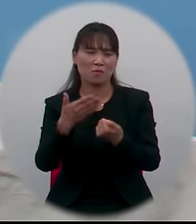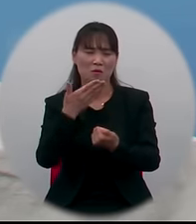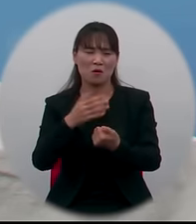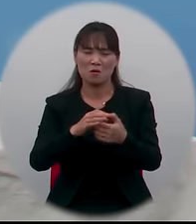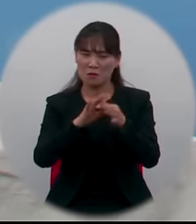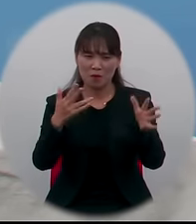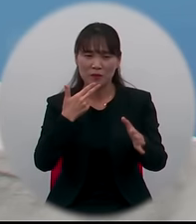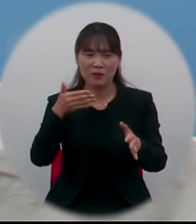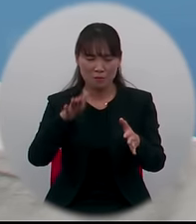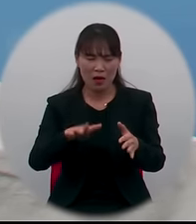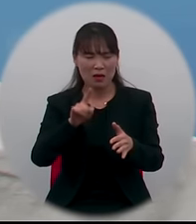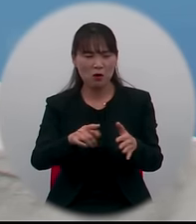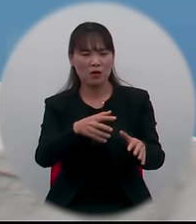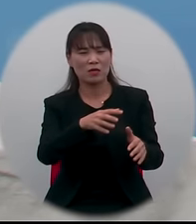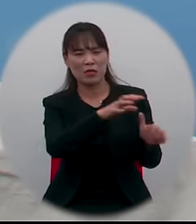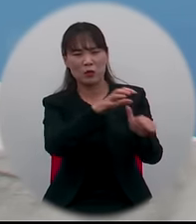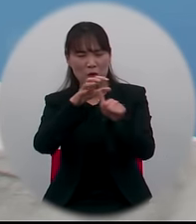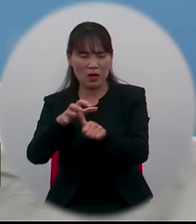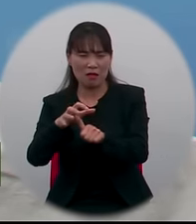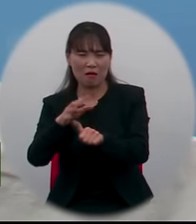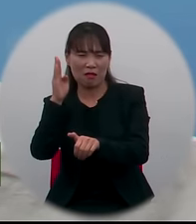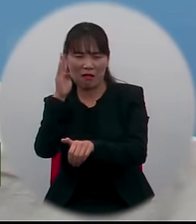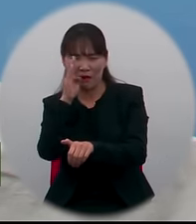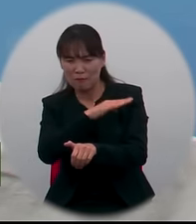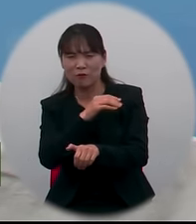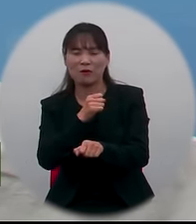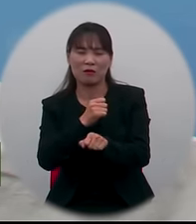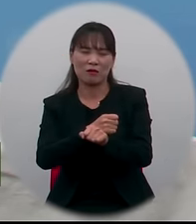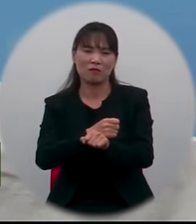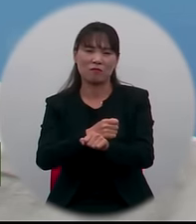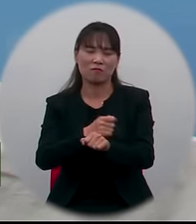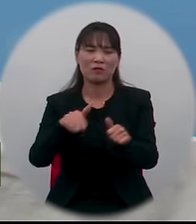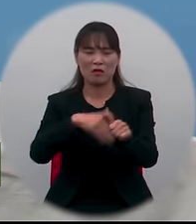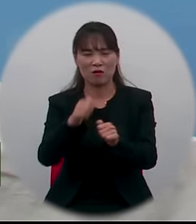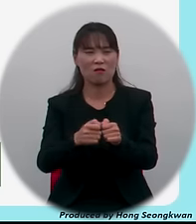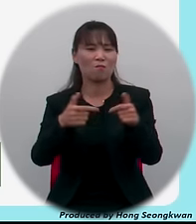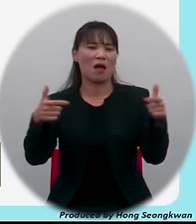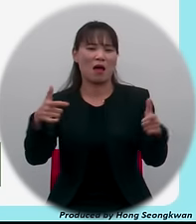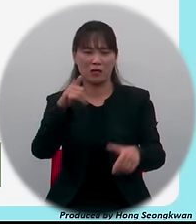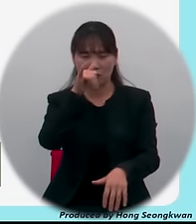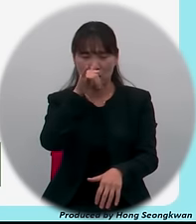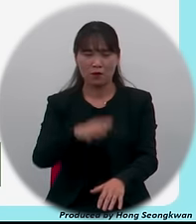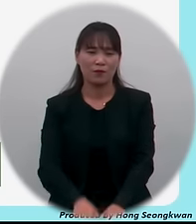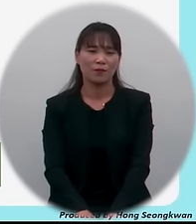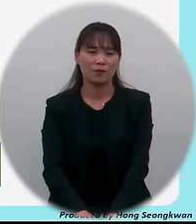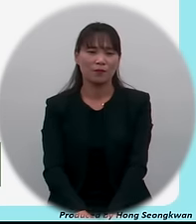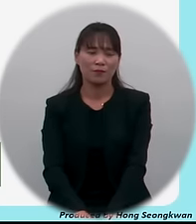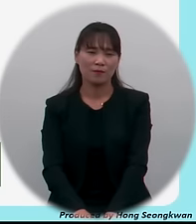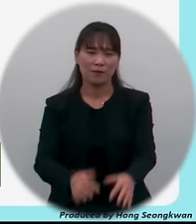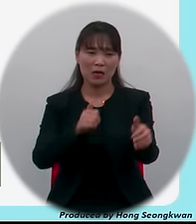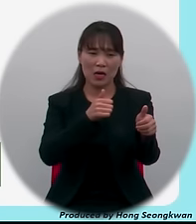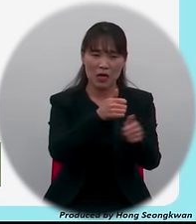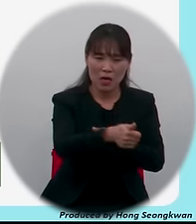많아지고 있어요 어떤 식으로 장난 를 치느냐 첫 번째로 이기기 위해서는 돈을 써야만 하게끔